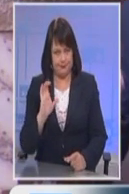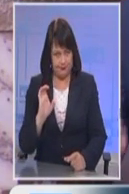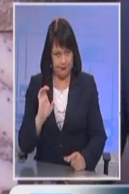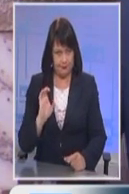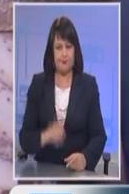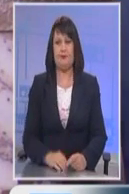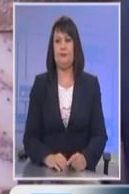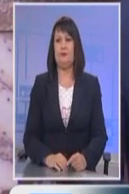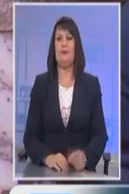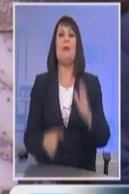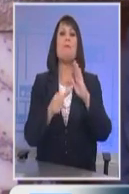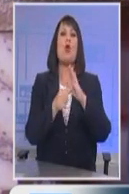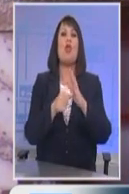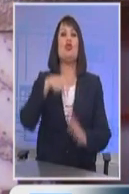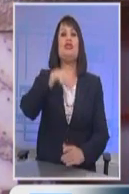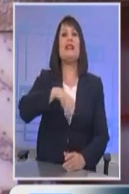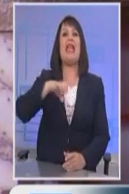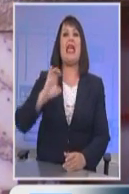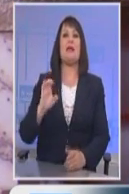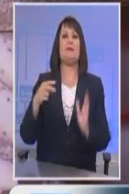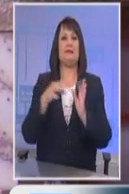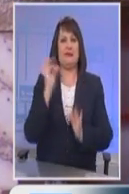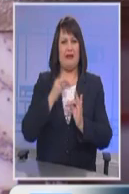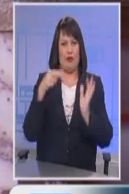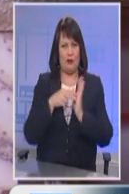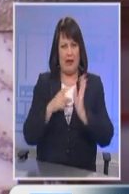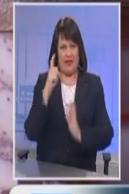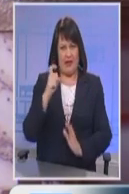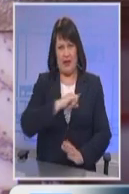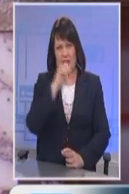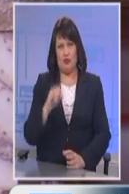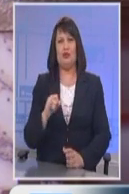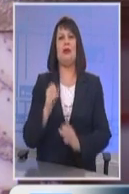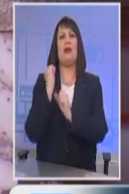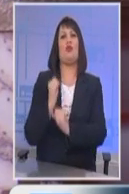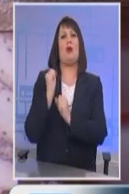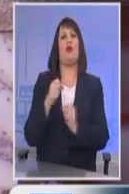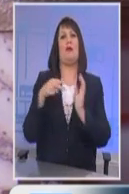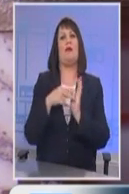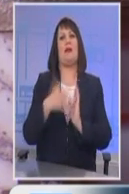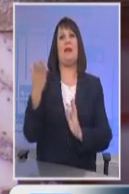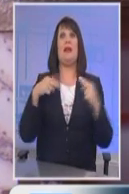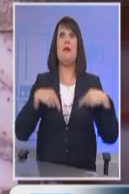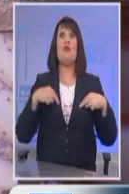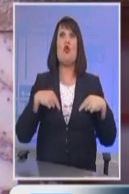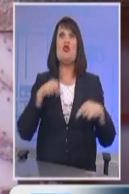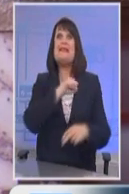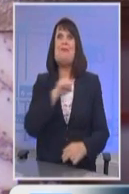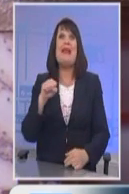ότι πρόεδρος του ΤΕΕ από το Σεπτέμβριο του 10 μέχρι τον Ιανουάριο του 15 ήταν ο υπουργός, ο κ.